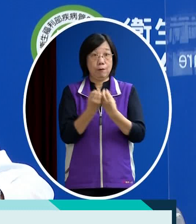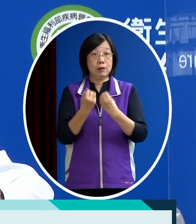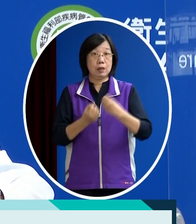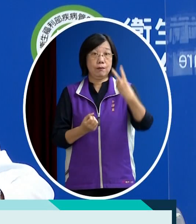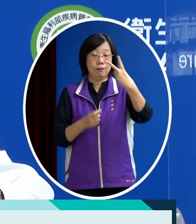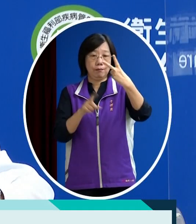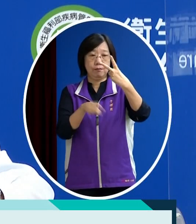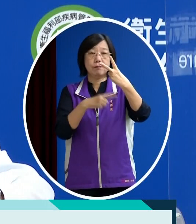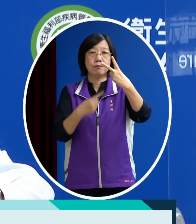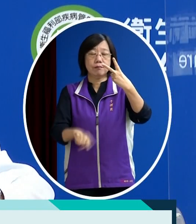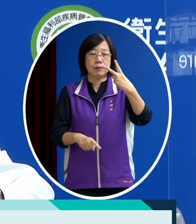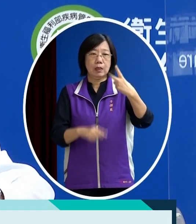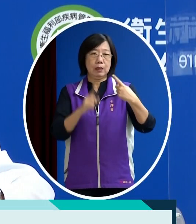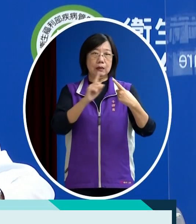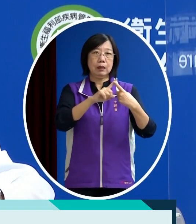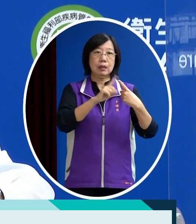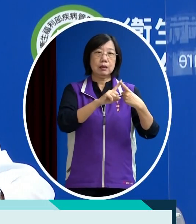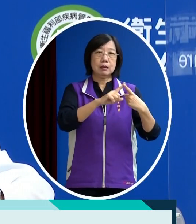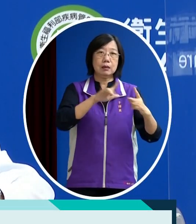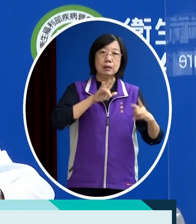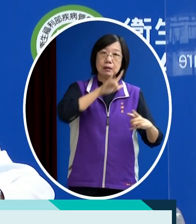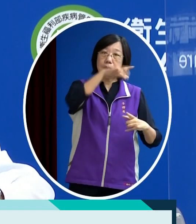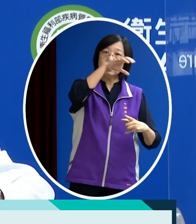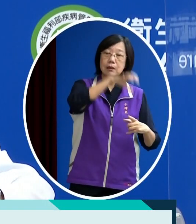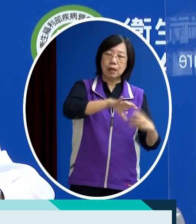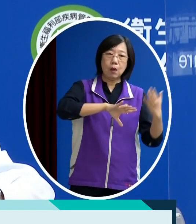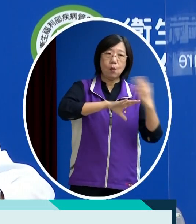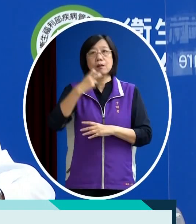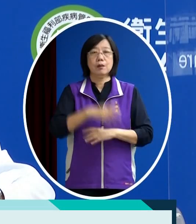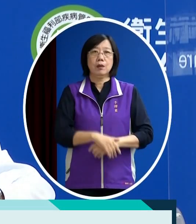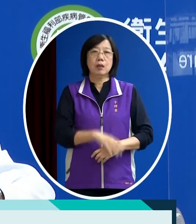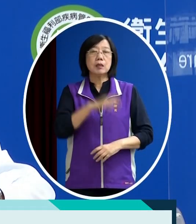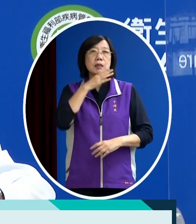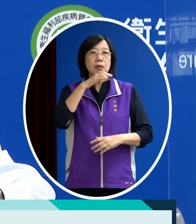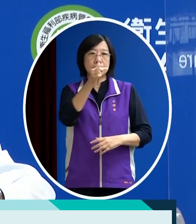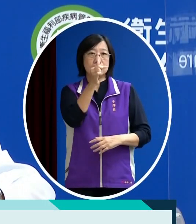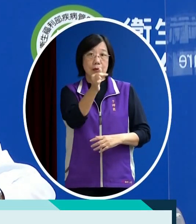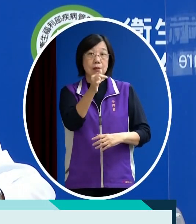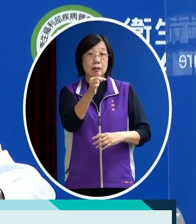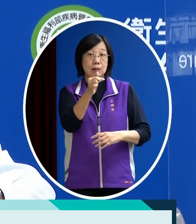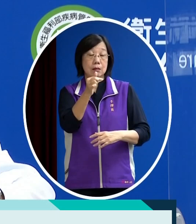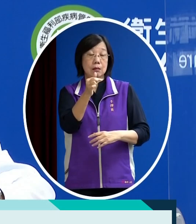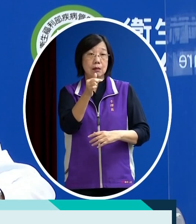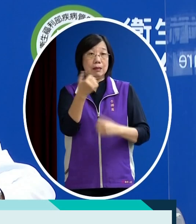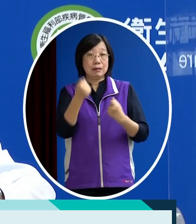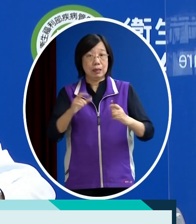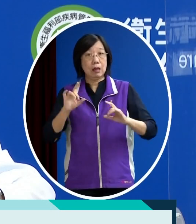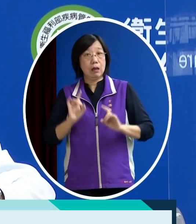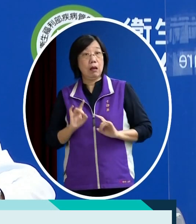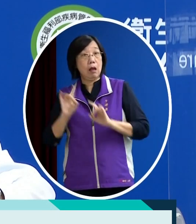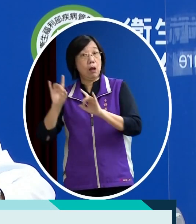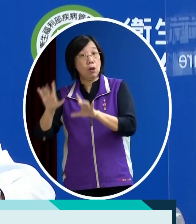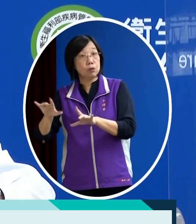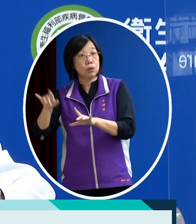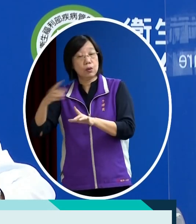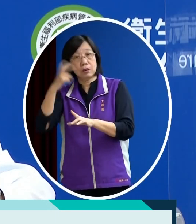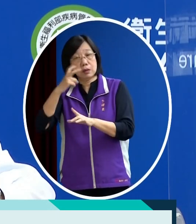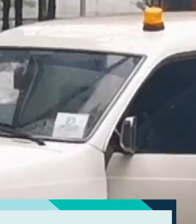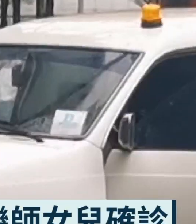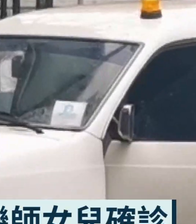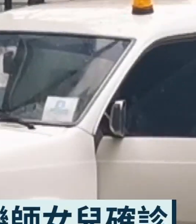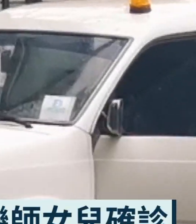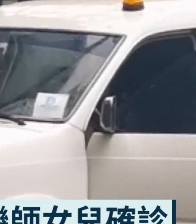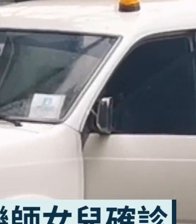例，一位是机场防疫旅馆外包商工作人员在澳洲检出阳性，机师的家